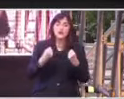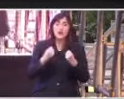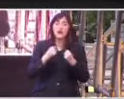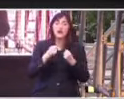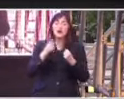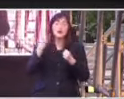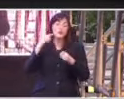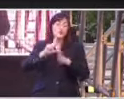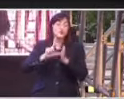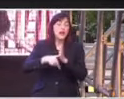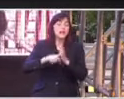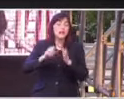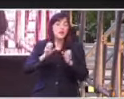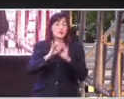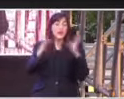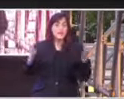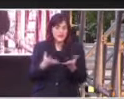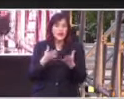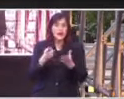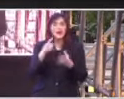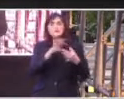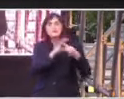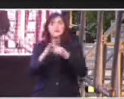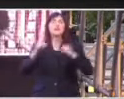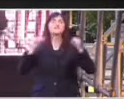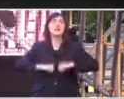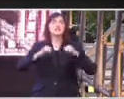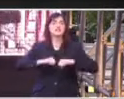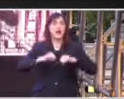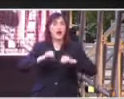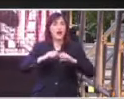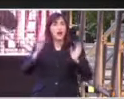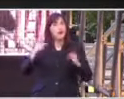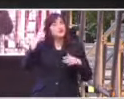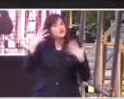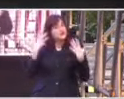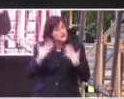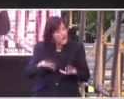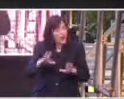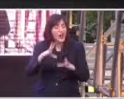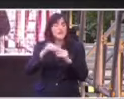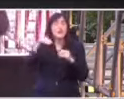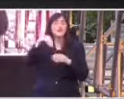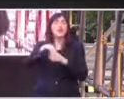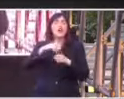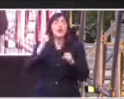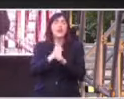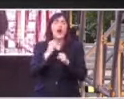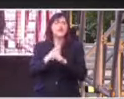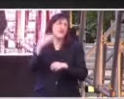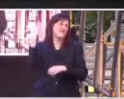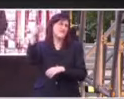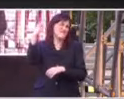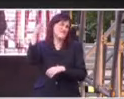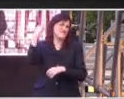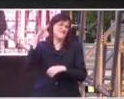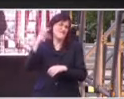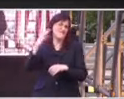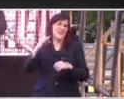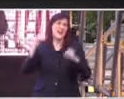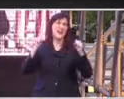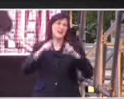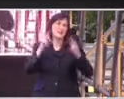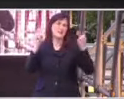a cominciare da Annamaria Elisa ha fatto un lavoro straordinario sulla sanità è per questo che noi oggi Diciamo Sì al Mess